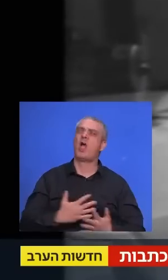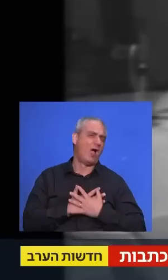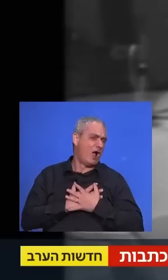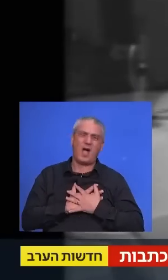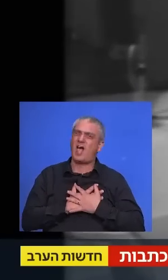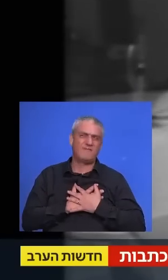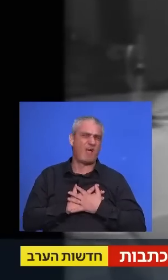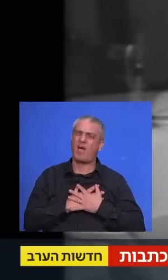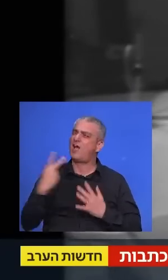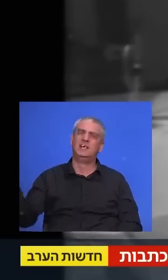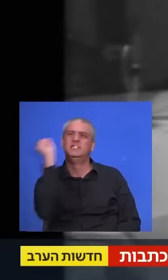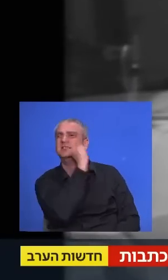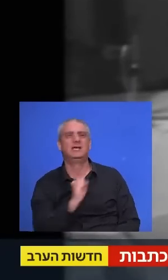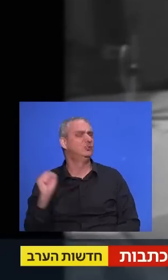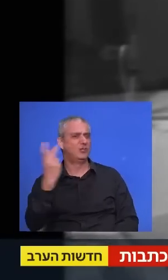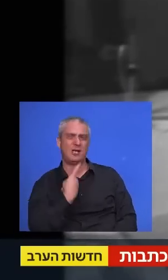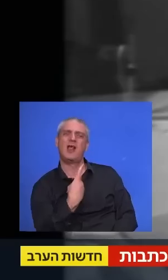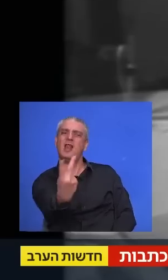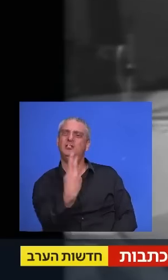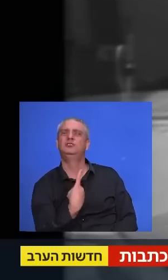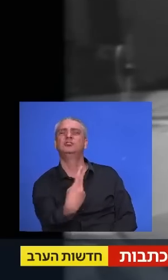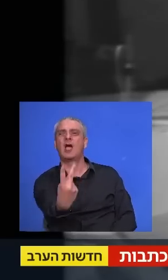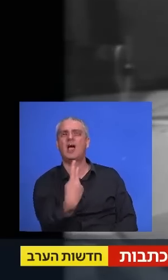השמיים, אהבה היא שיר לי